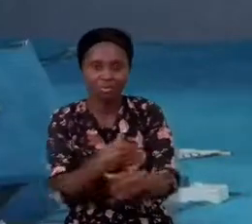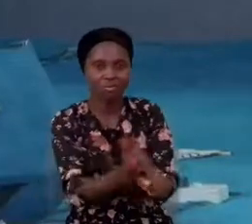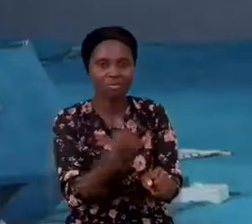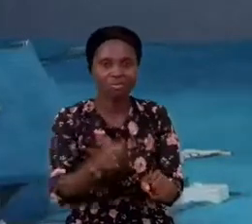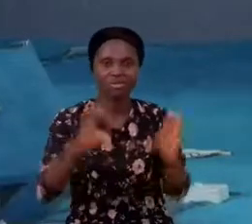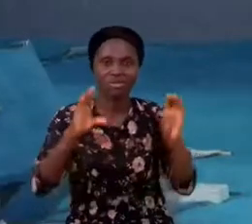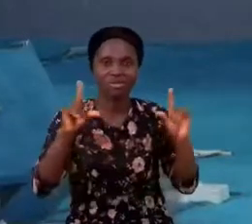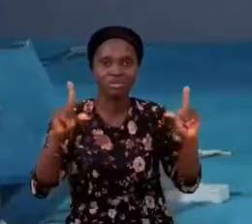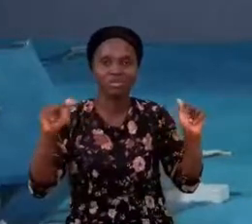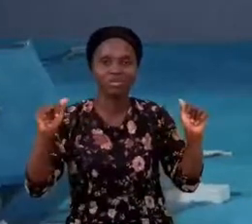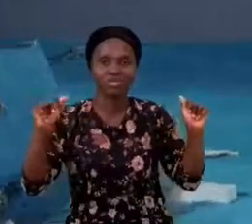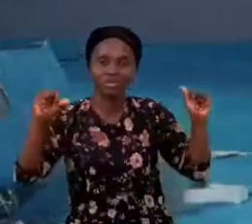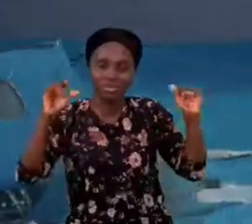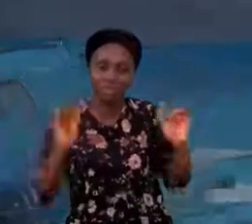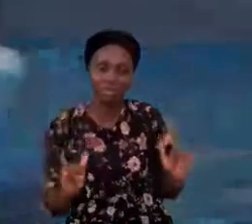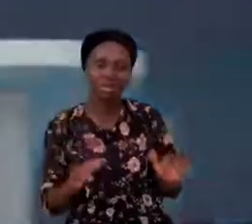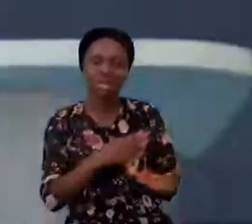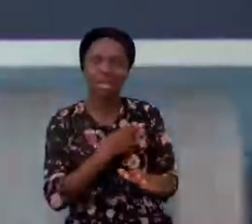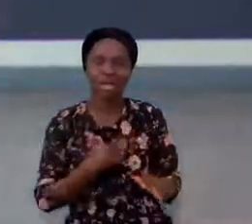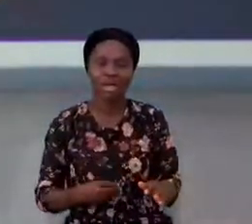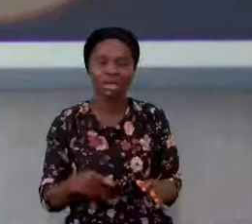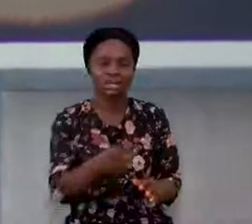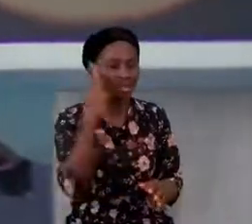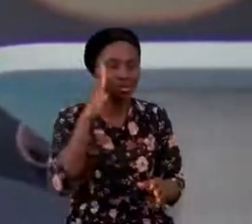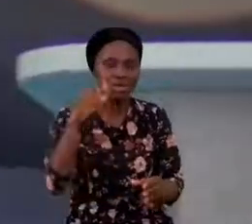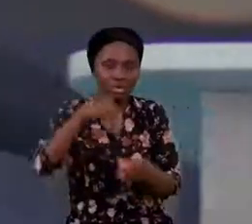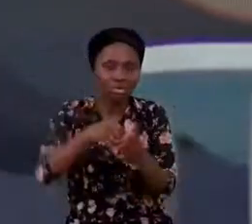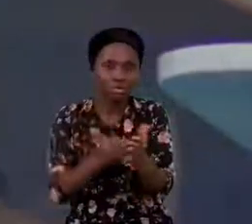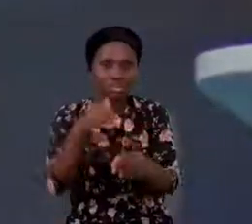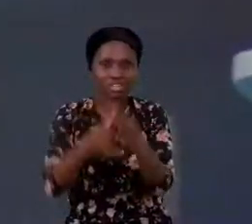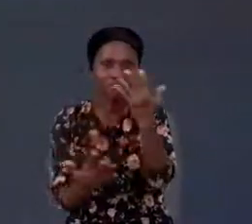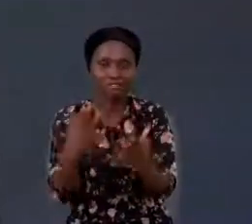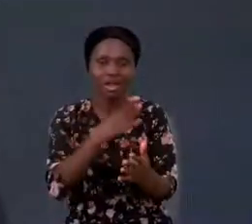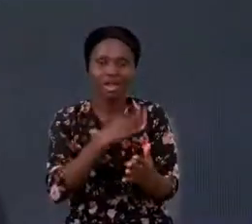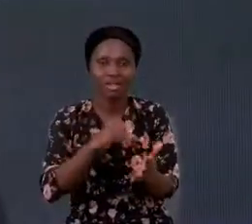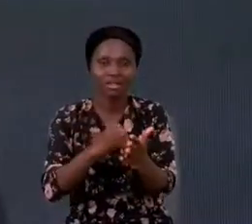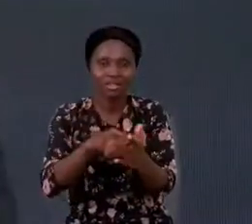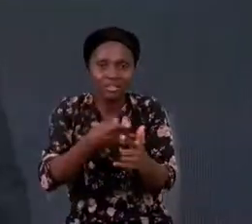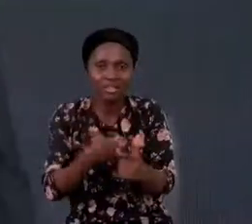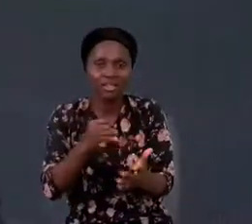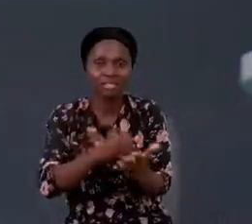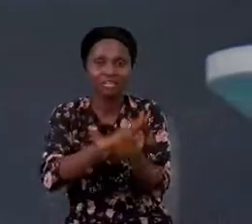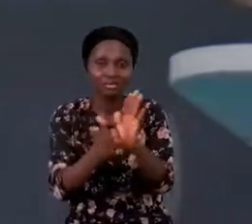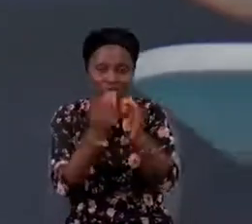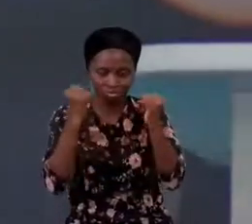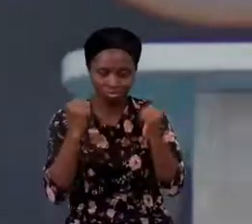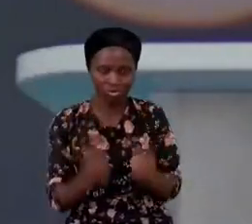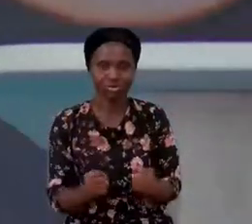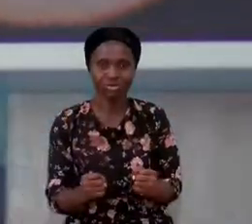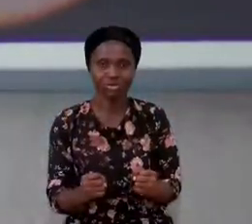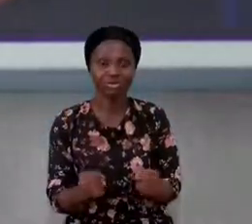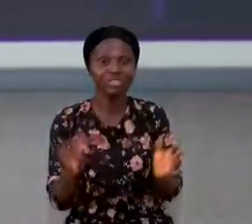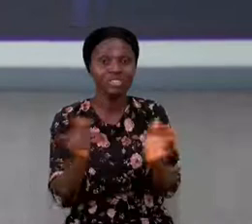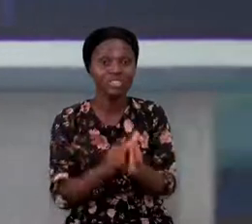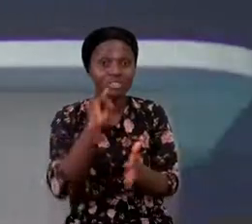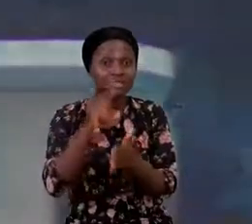mettent des décorations dans ce qu'ils font. C'est ce que Dieu fait. Il y a un processus de formation.